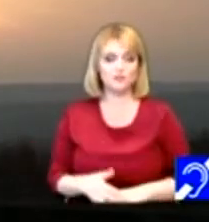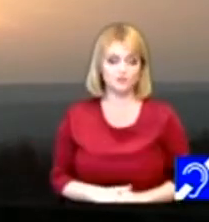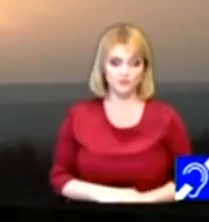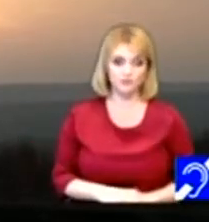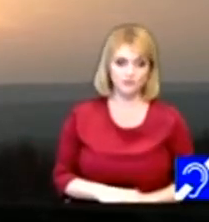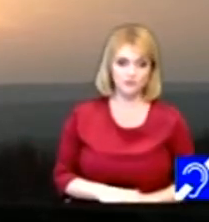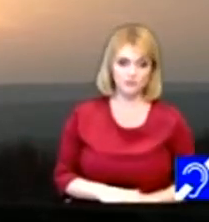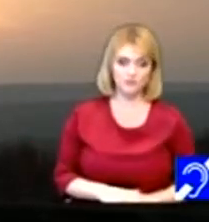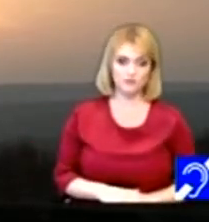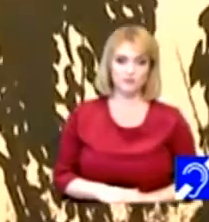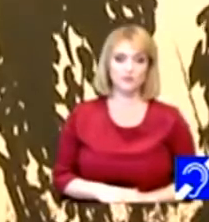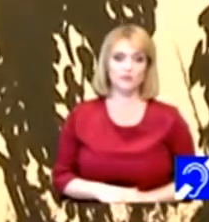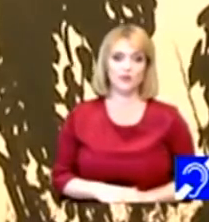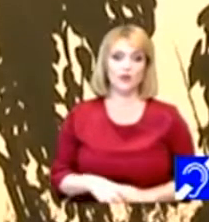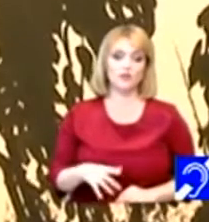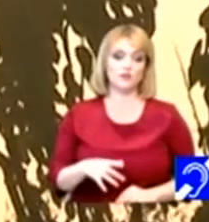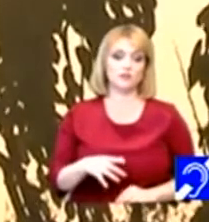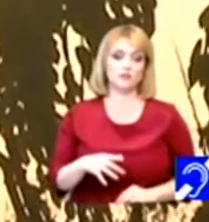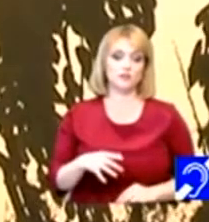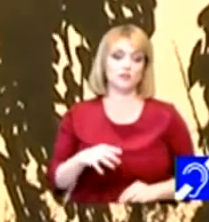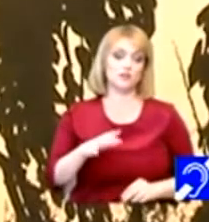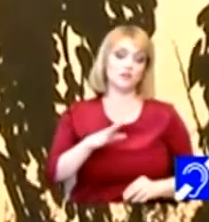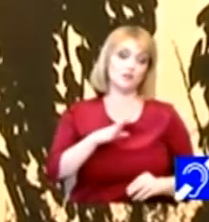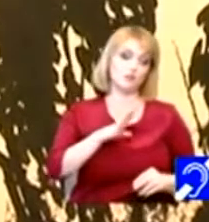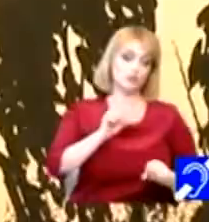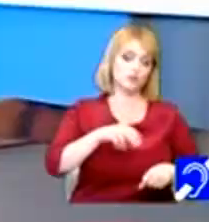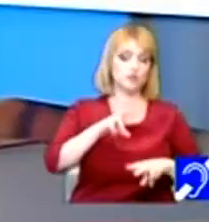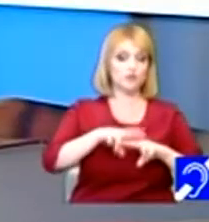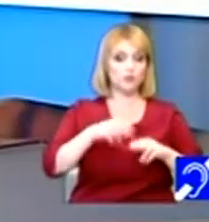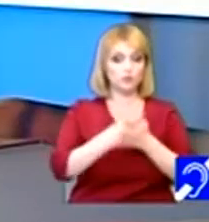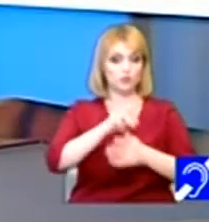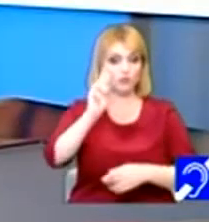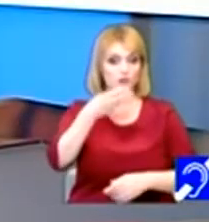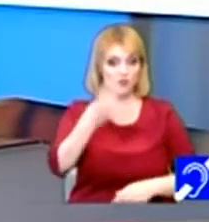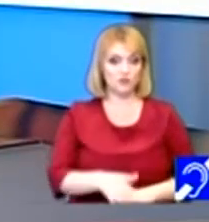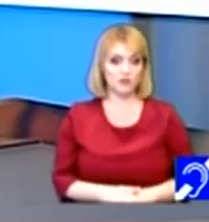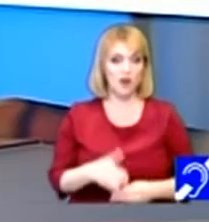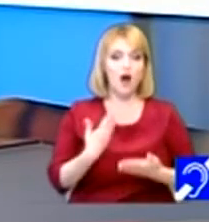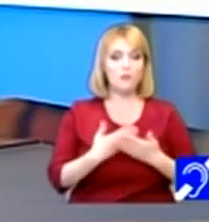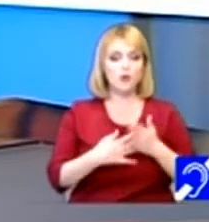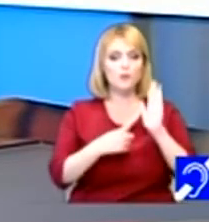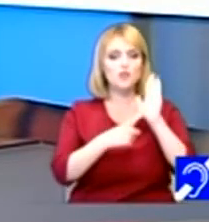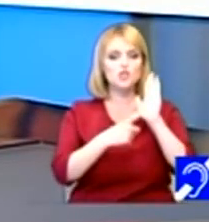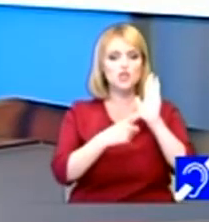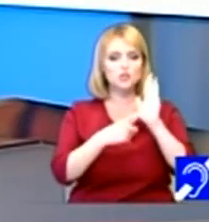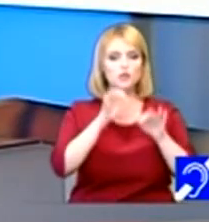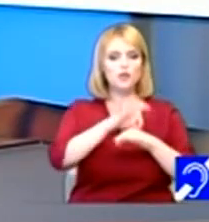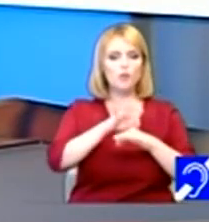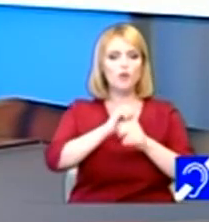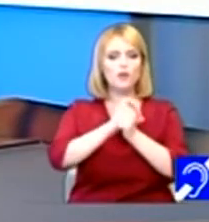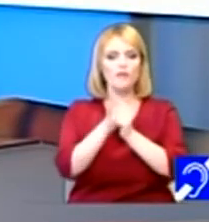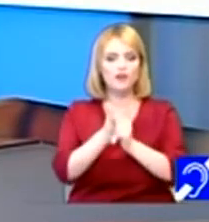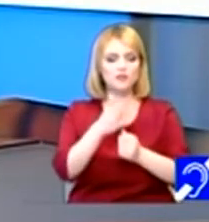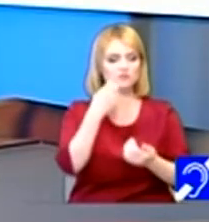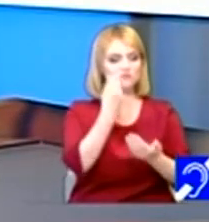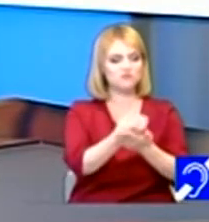180 la 240 de ore sau cu închisoare de până la 2 ani. Aproape 600 de pacienți COVID-19 se